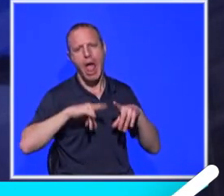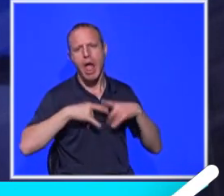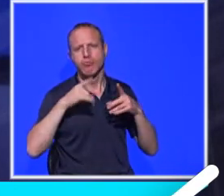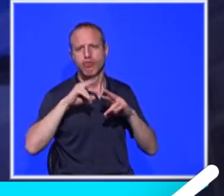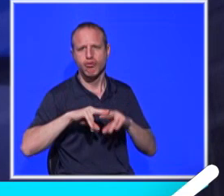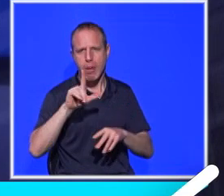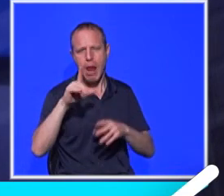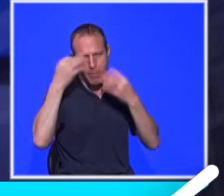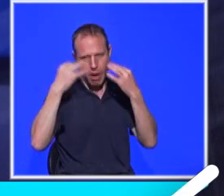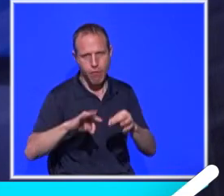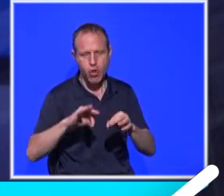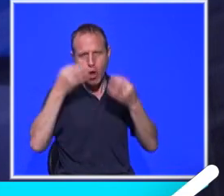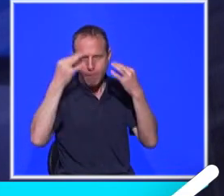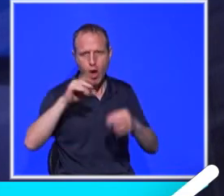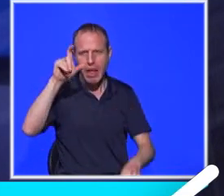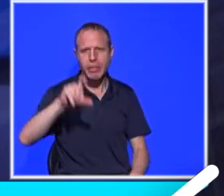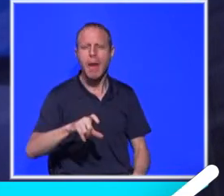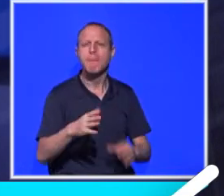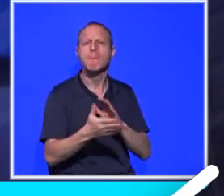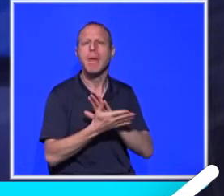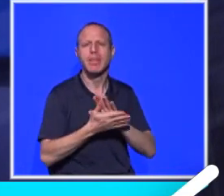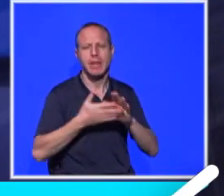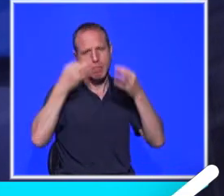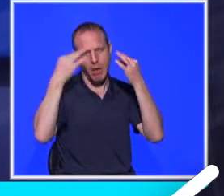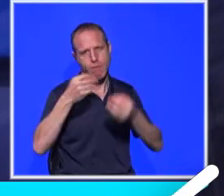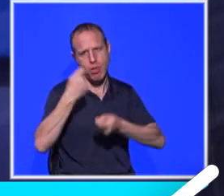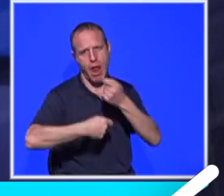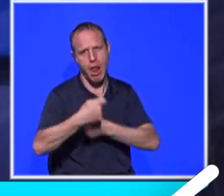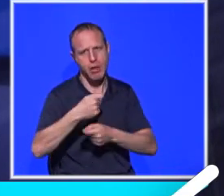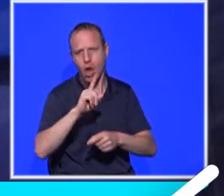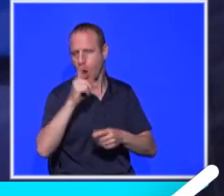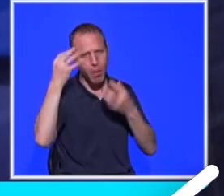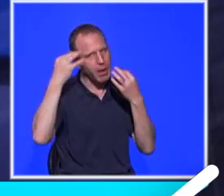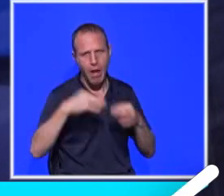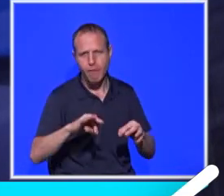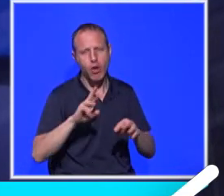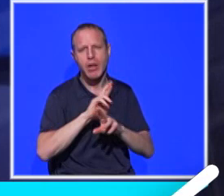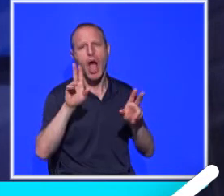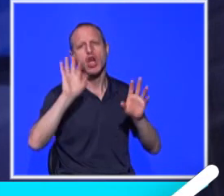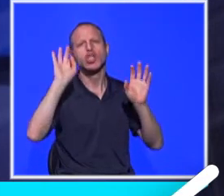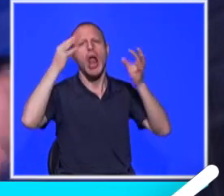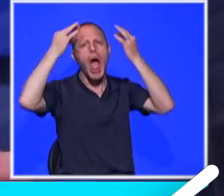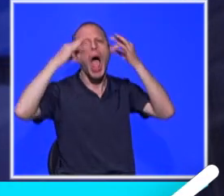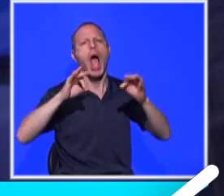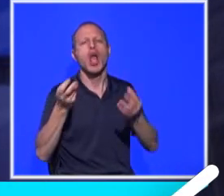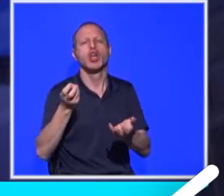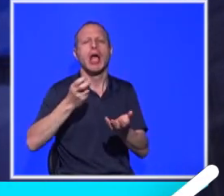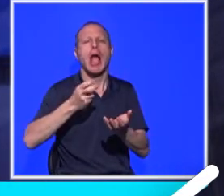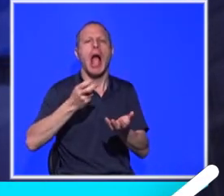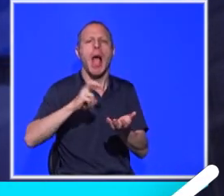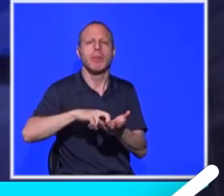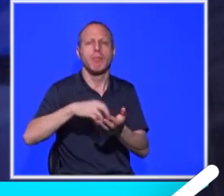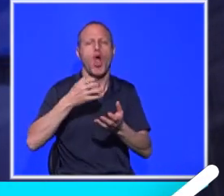לה בכבוד. כבוד האדם מתחיל בכבוד כלכלי. לא בכבוד רק של הערכה שקמים באוטובוס